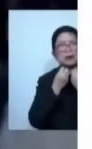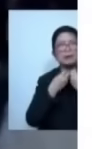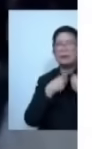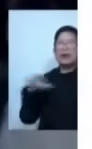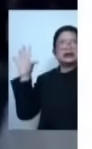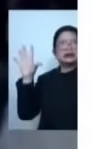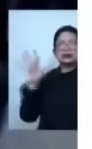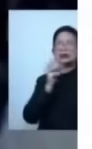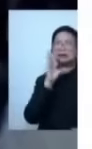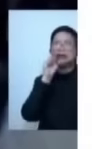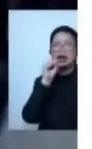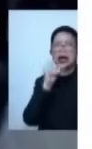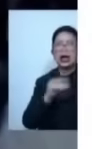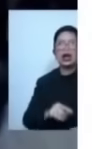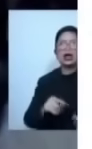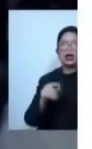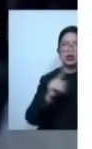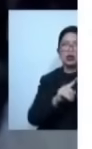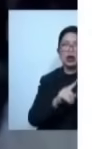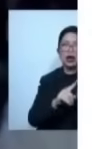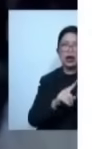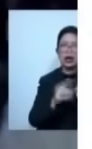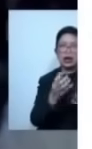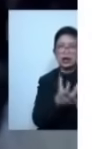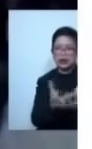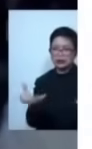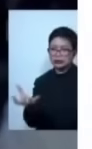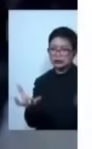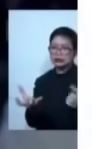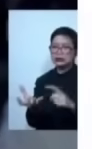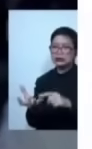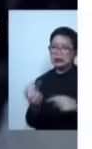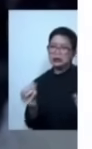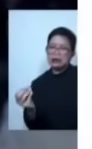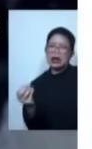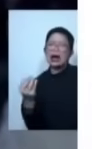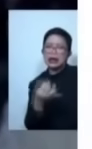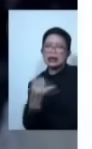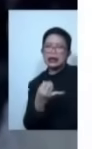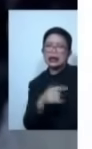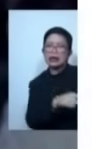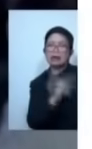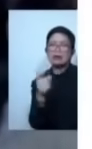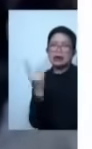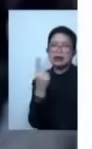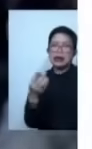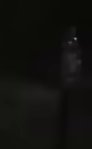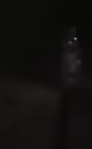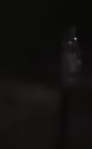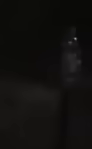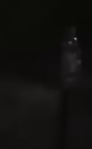bersama masyarakat menyaksikan setiap gagasan yang disampaikan oleh Anis baso dan capres nomor urut sat demikian kembali